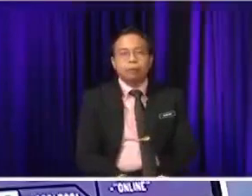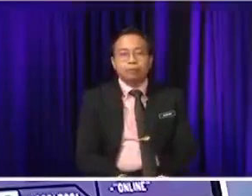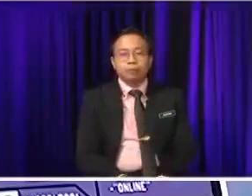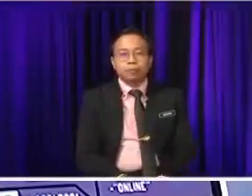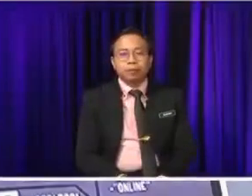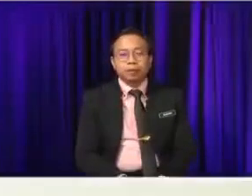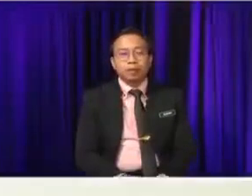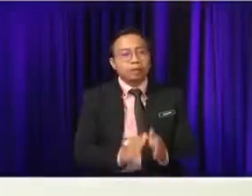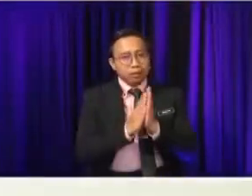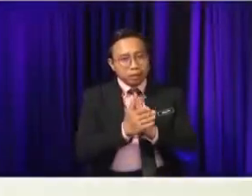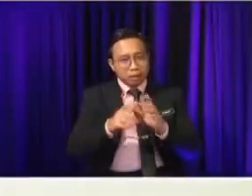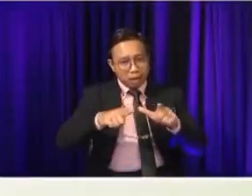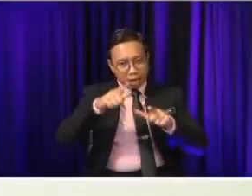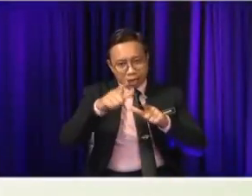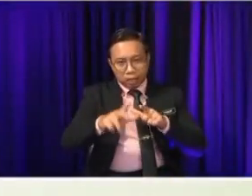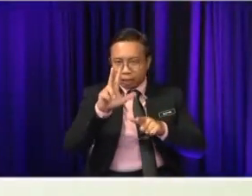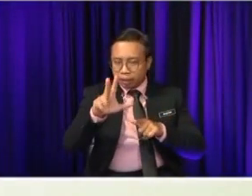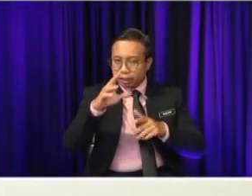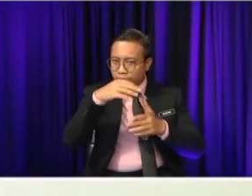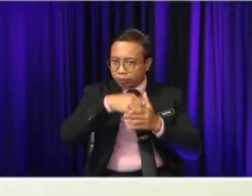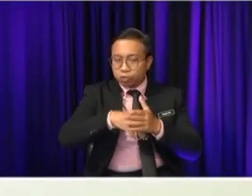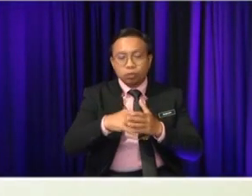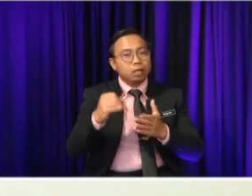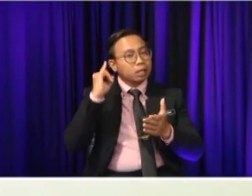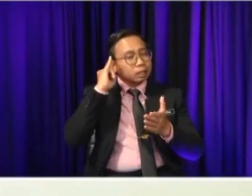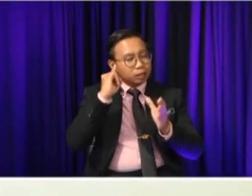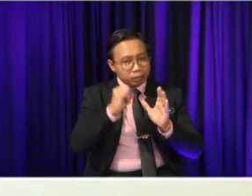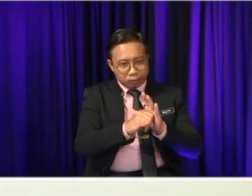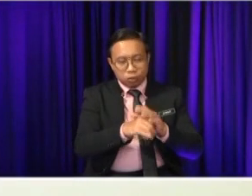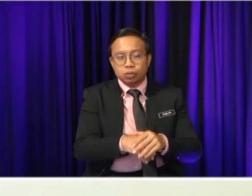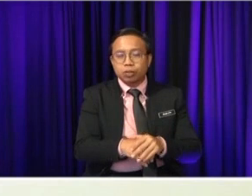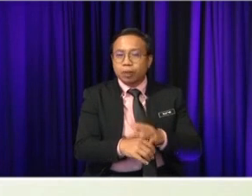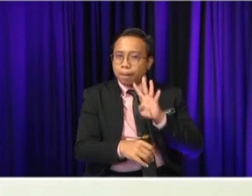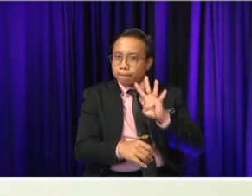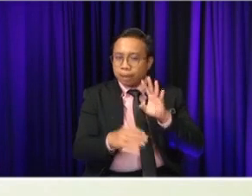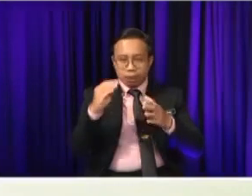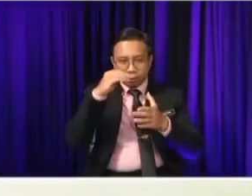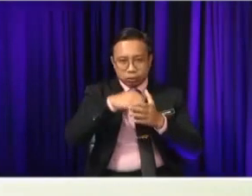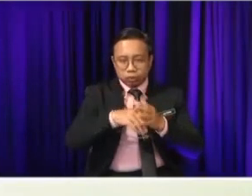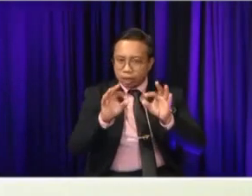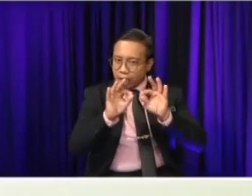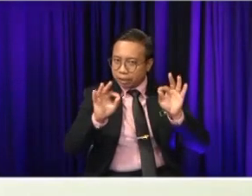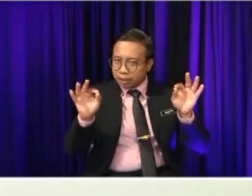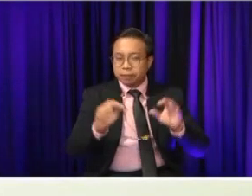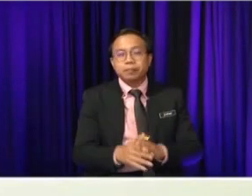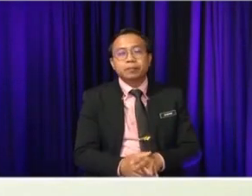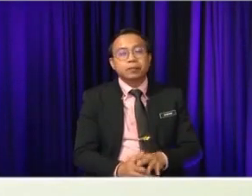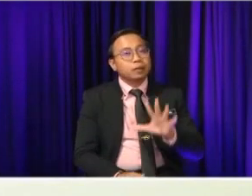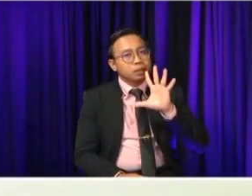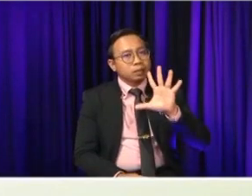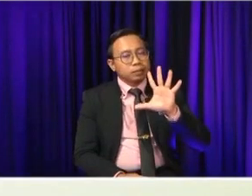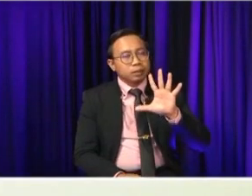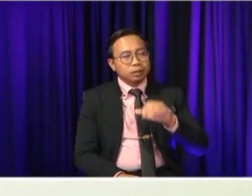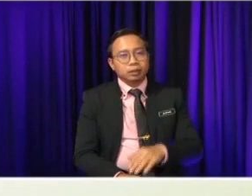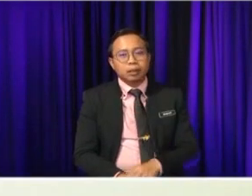jadi langkah yang ketiga masukkan image langkah yang lupa masukkan teks langkah yang kelima